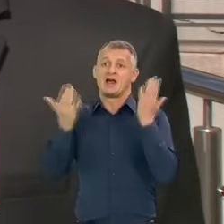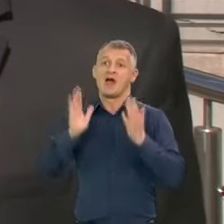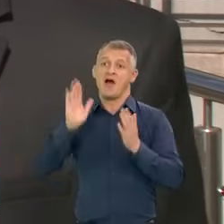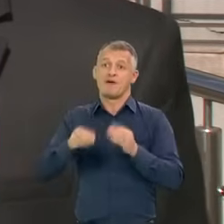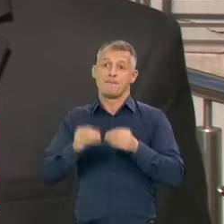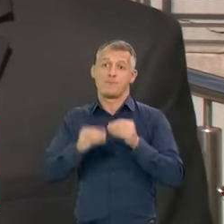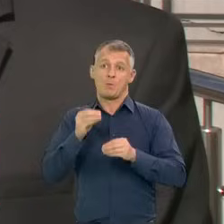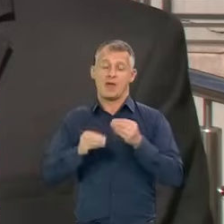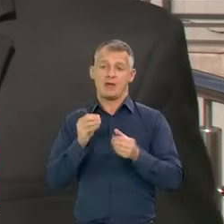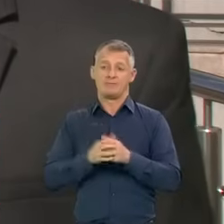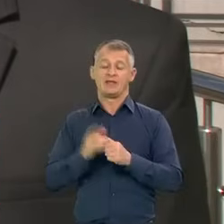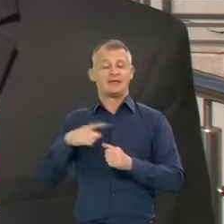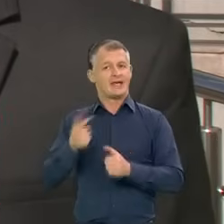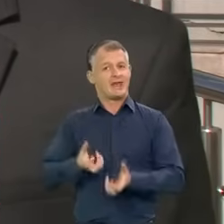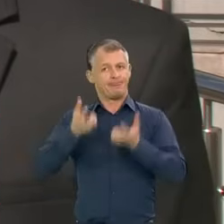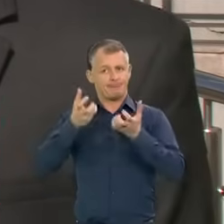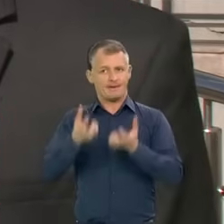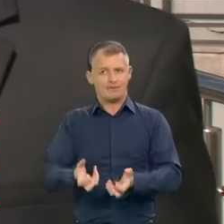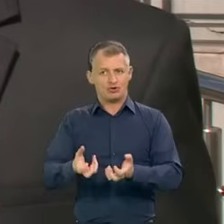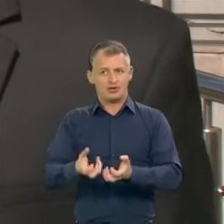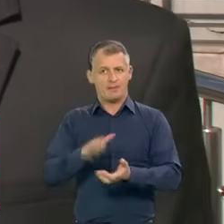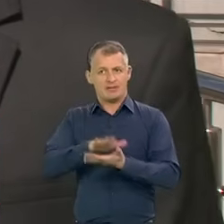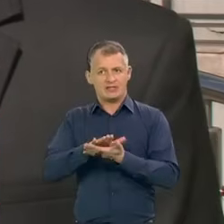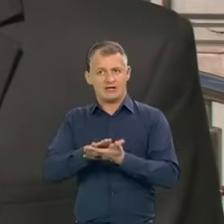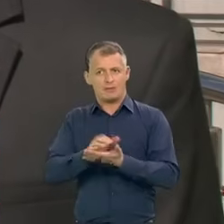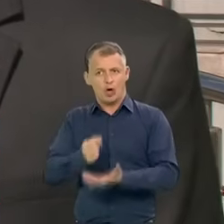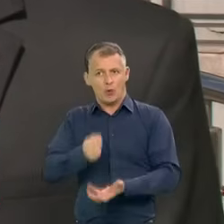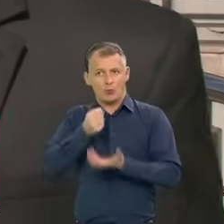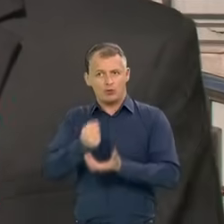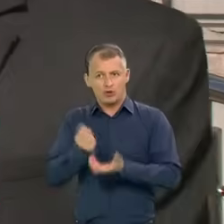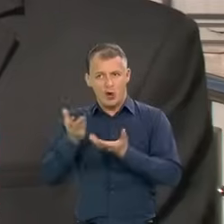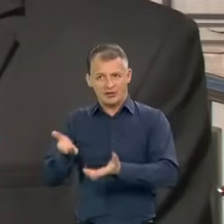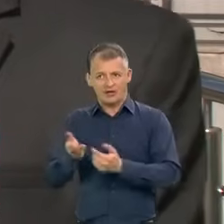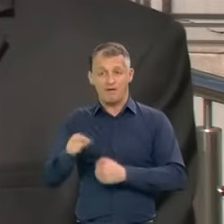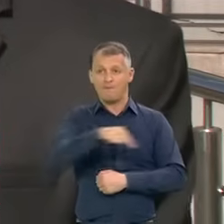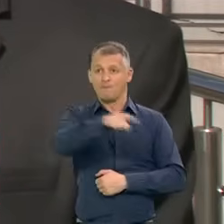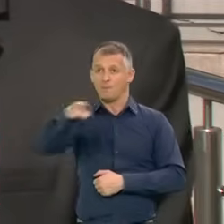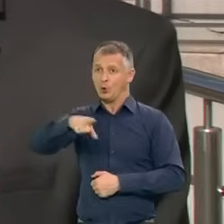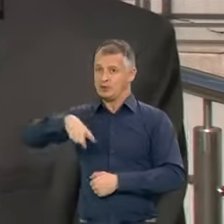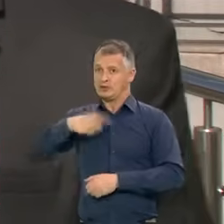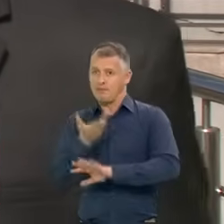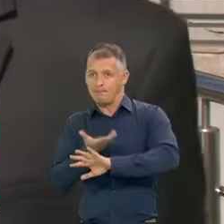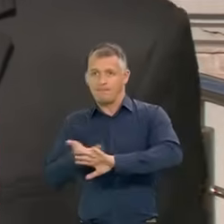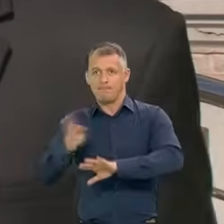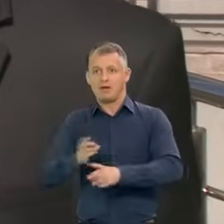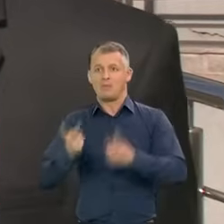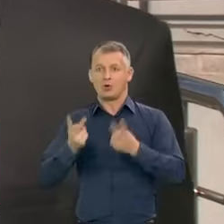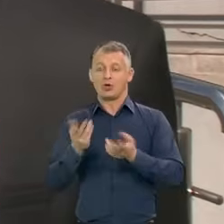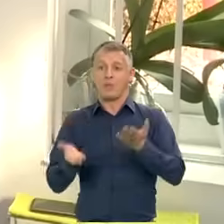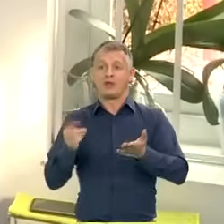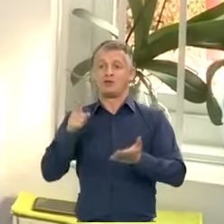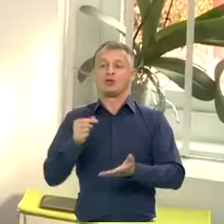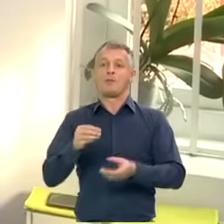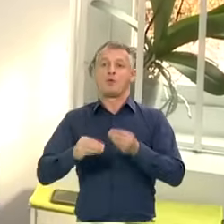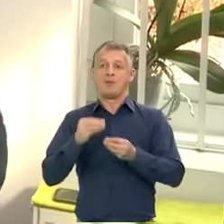probleme Este dificil să ținem bugetul sub control însă voi sunteți mai importanți decât această problemă a deficitului